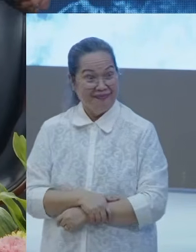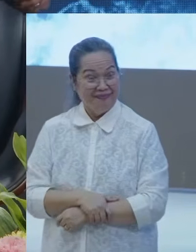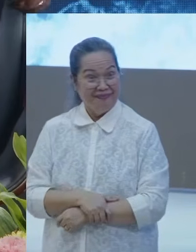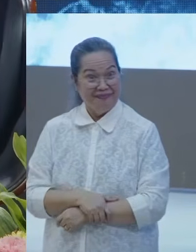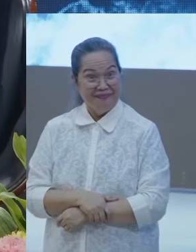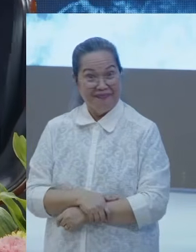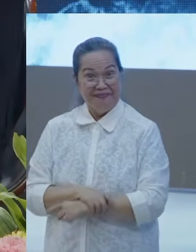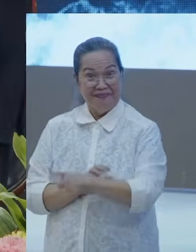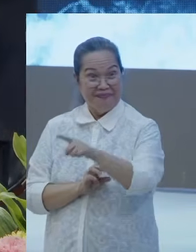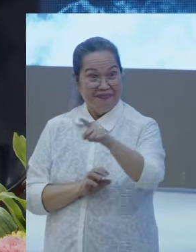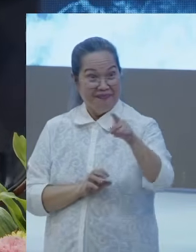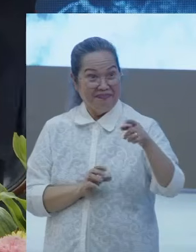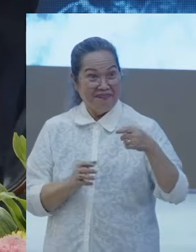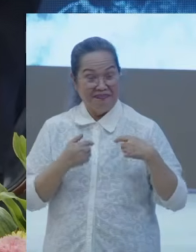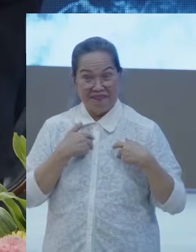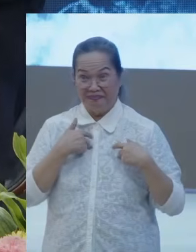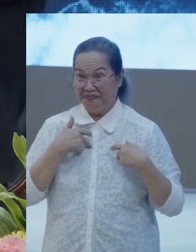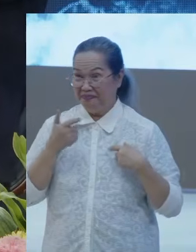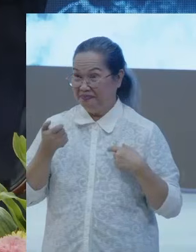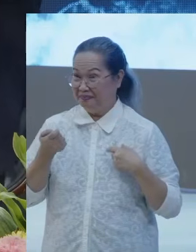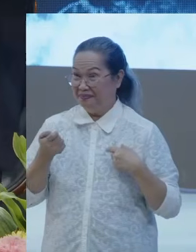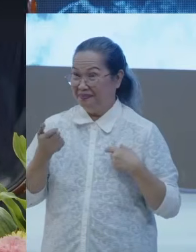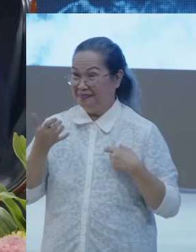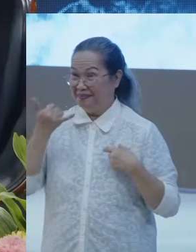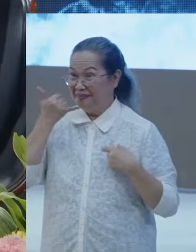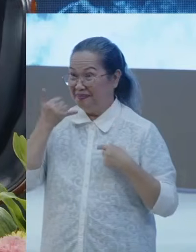mga kabataan na naghihintay sa telepono nung araw,